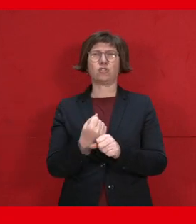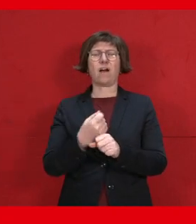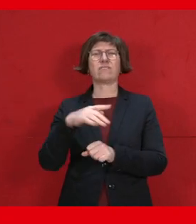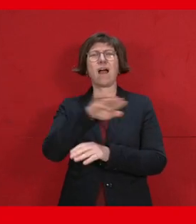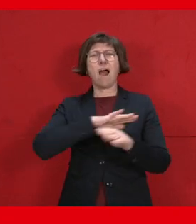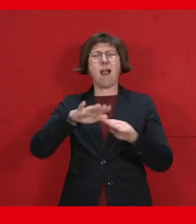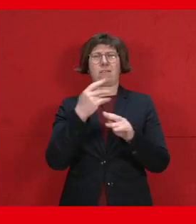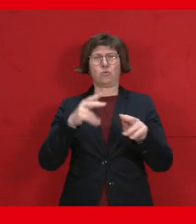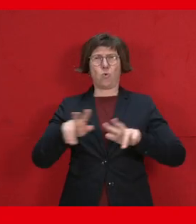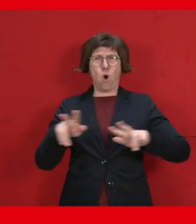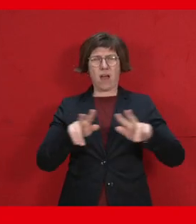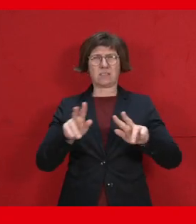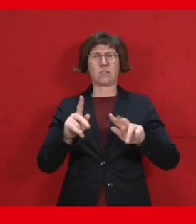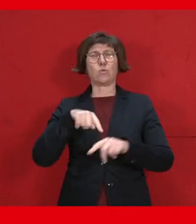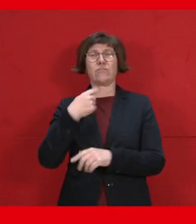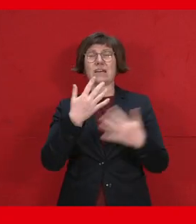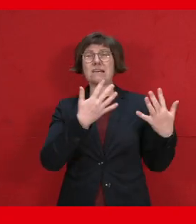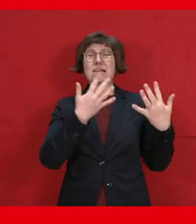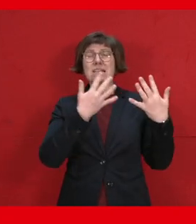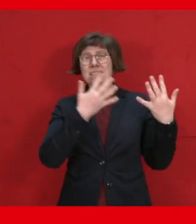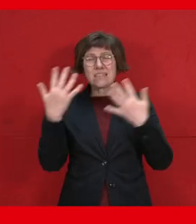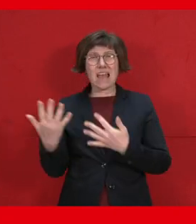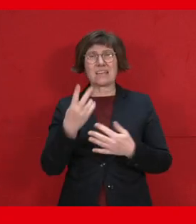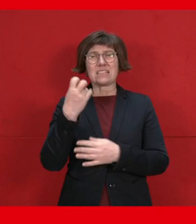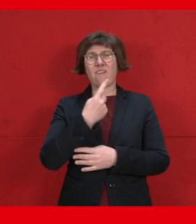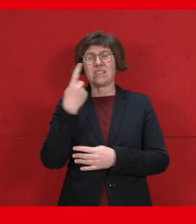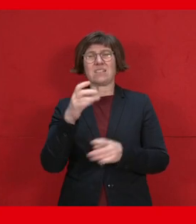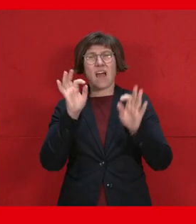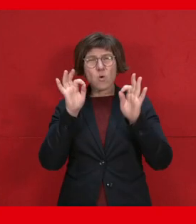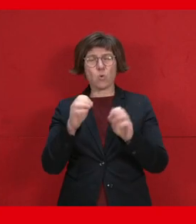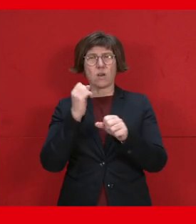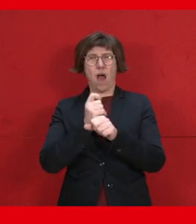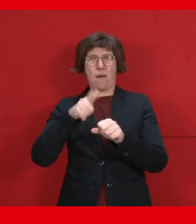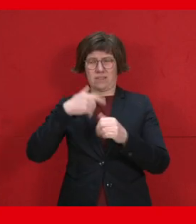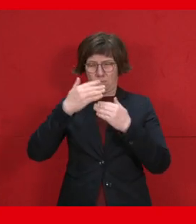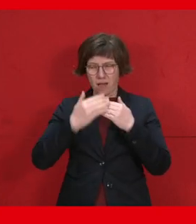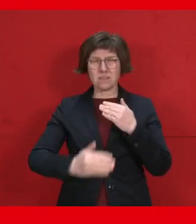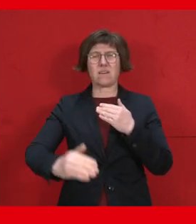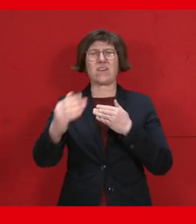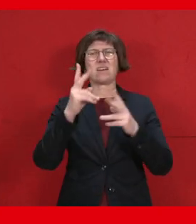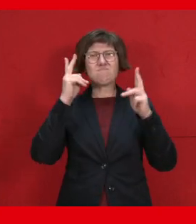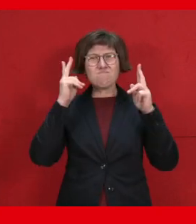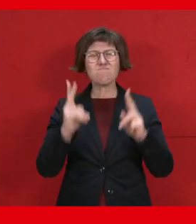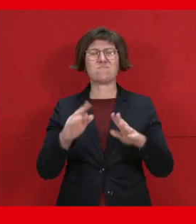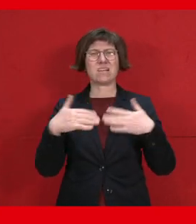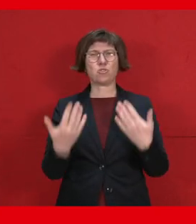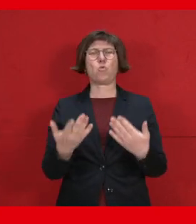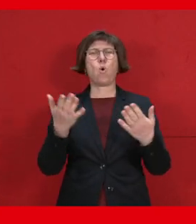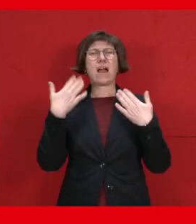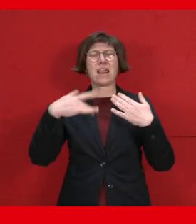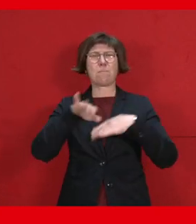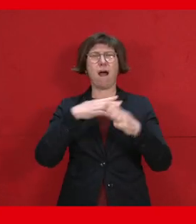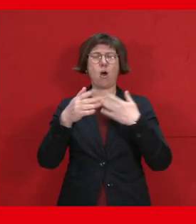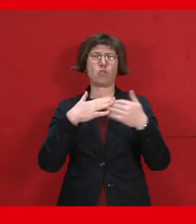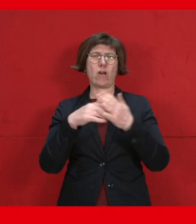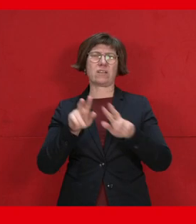unser Land so zu organisieren, dass wir in 10, 20 und 30 Jahren noch gute Arbeitsplätze haben, aber dass tatsächlich es eine